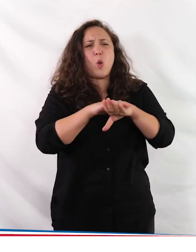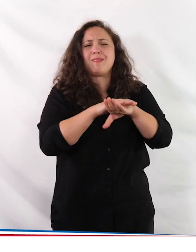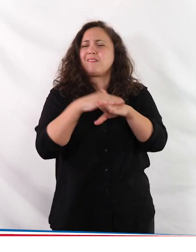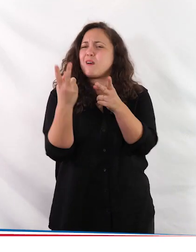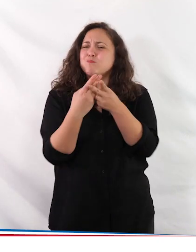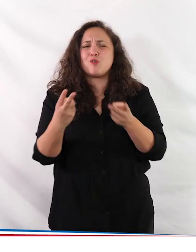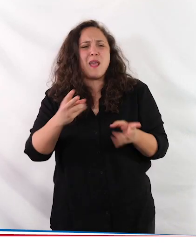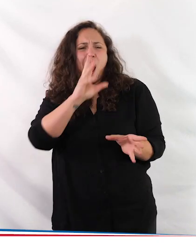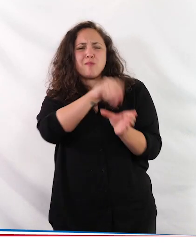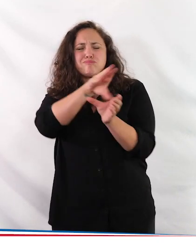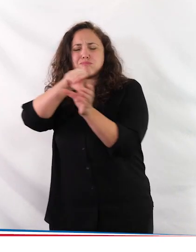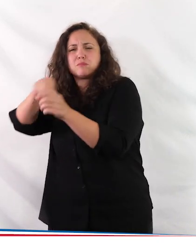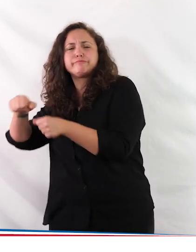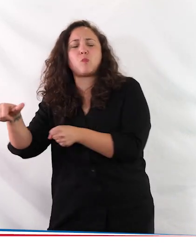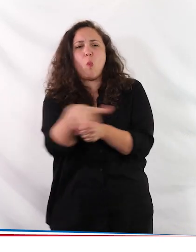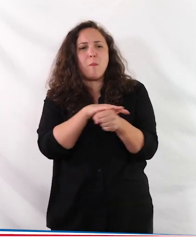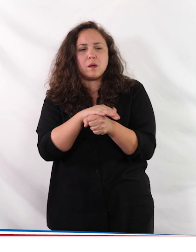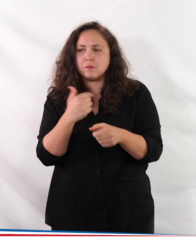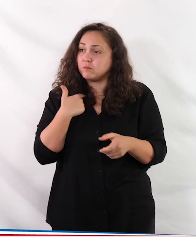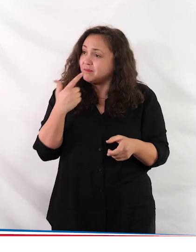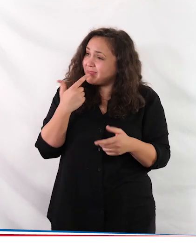intégré à toutes les politiques publiques. Donc